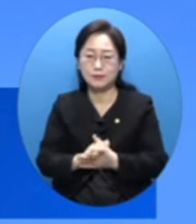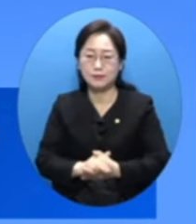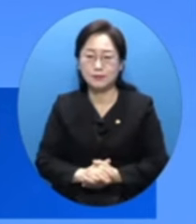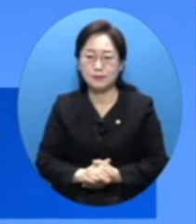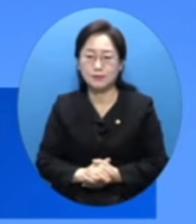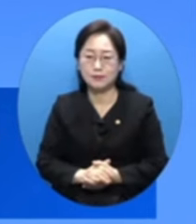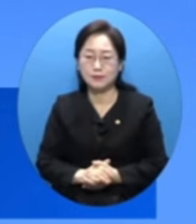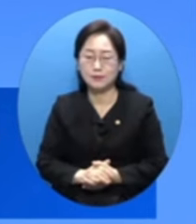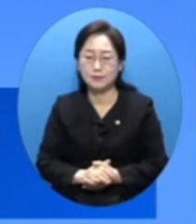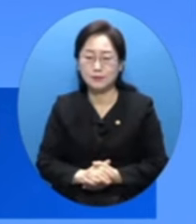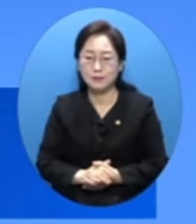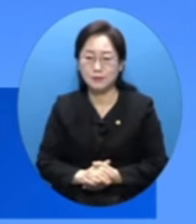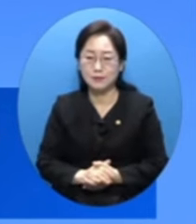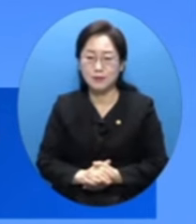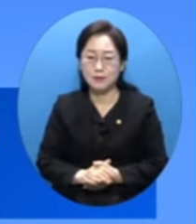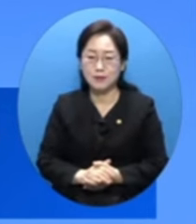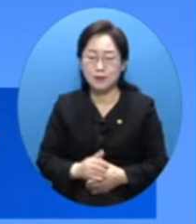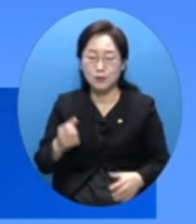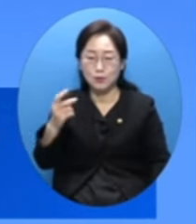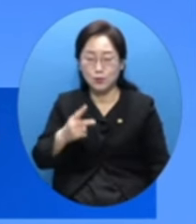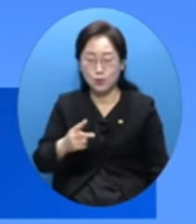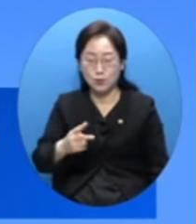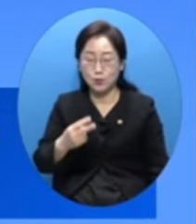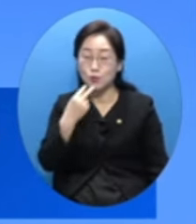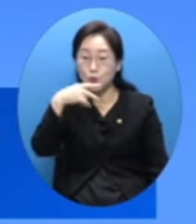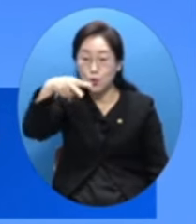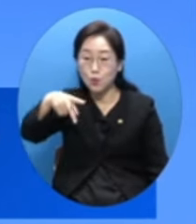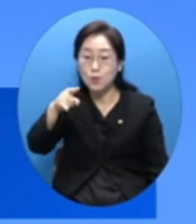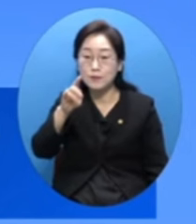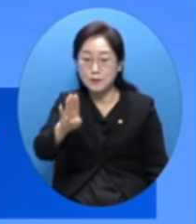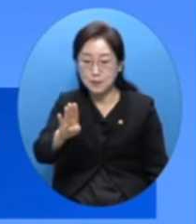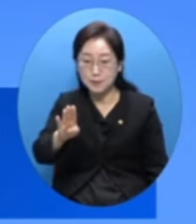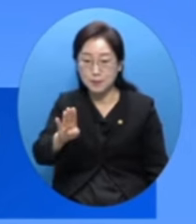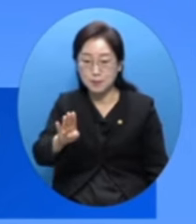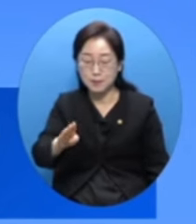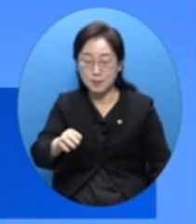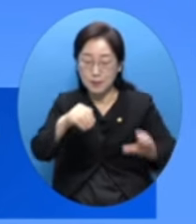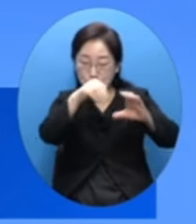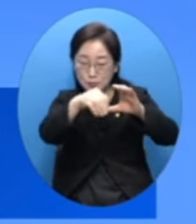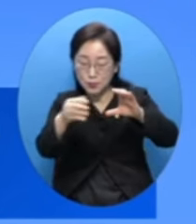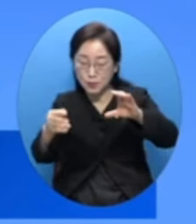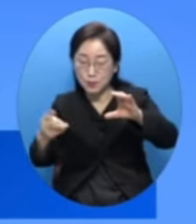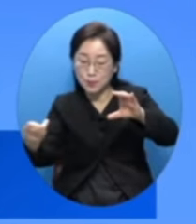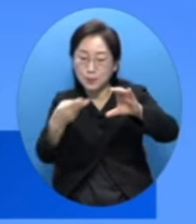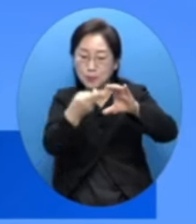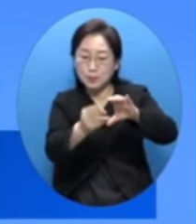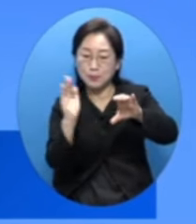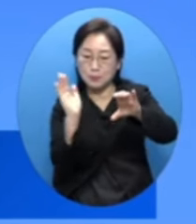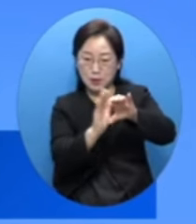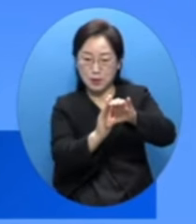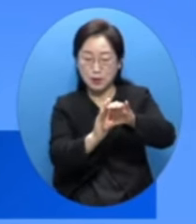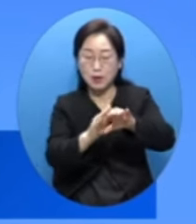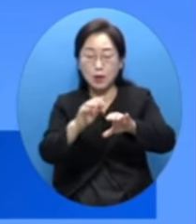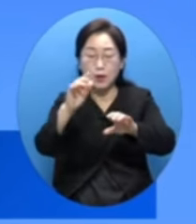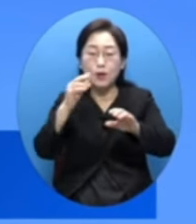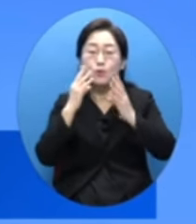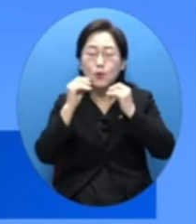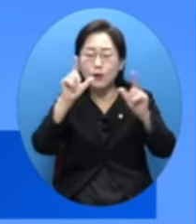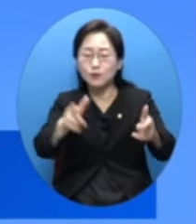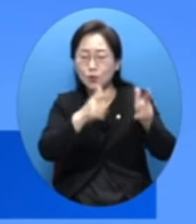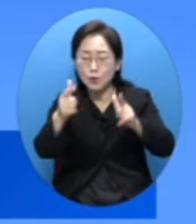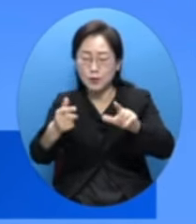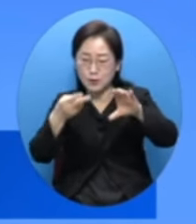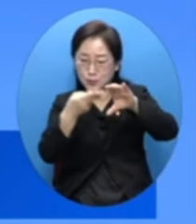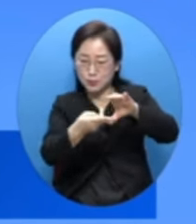다음 아리마대 요셉의 무덤에 묻히시고 토날 하루 종일 무덤에